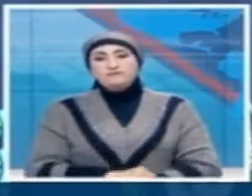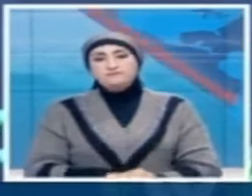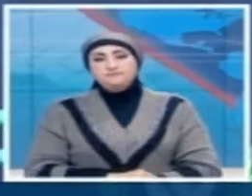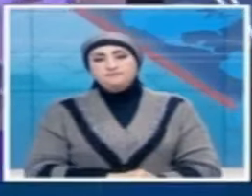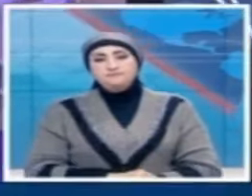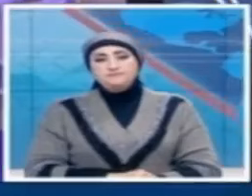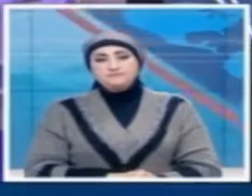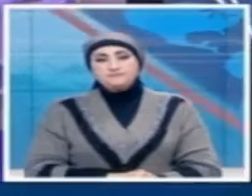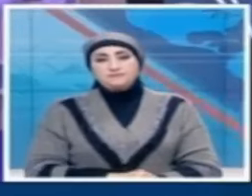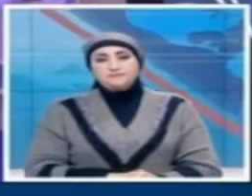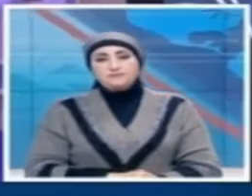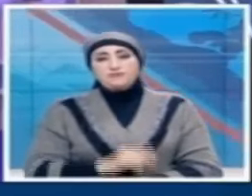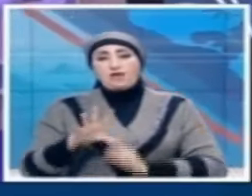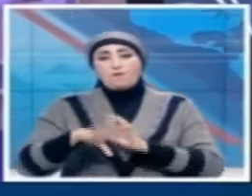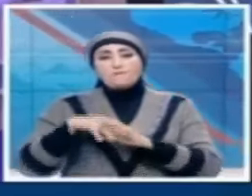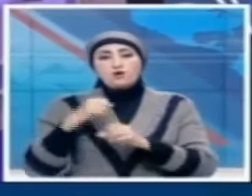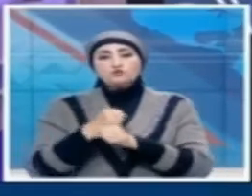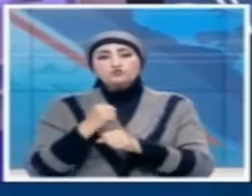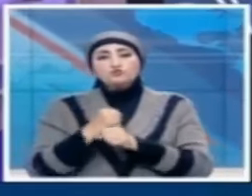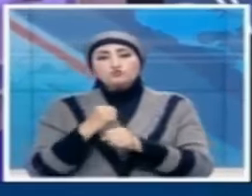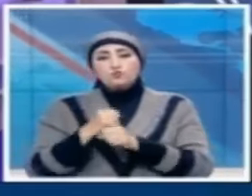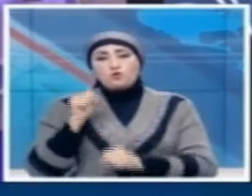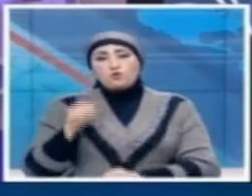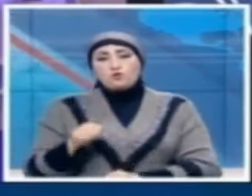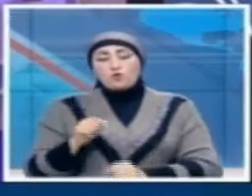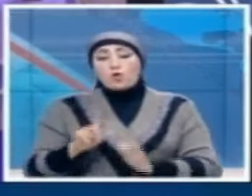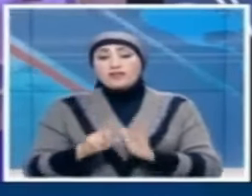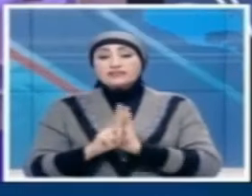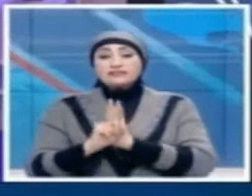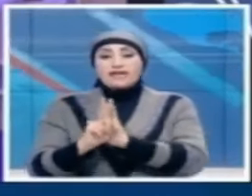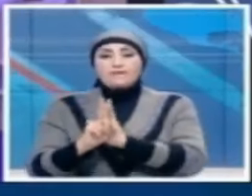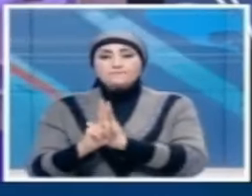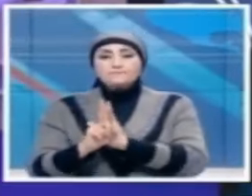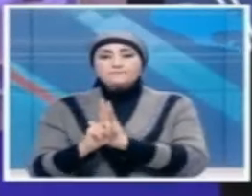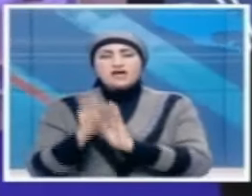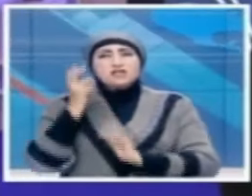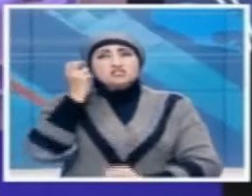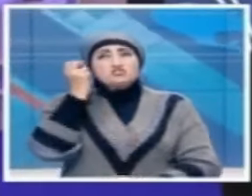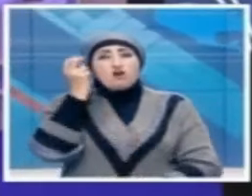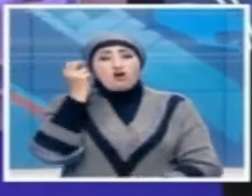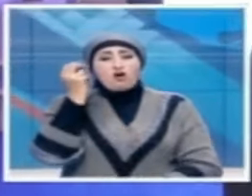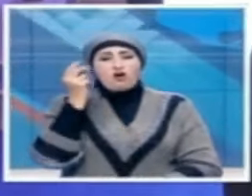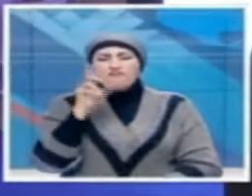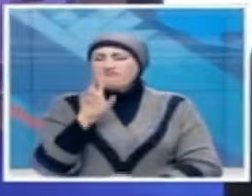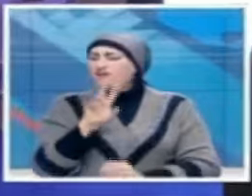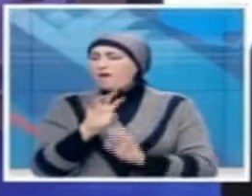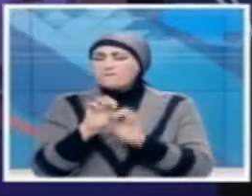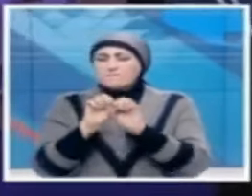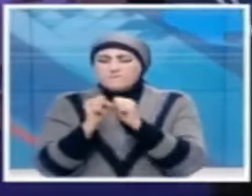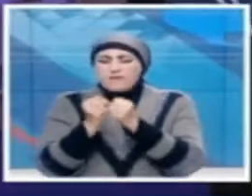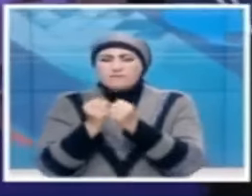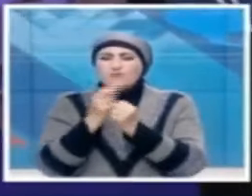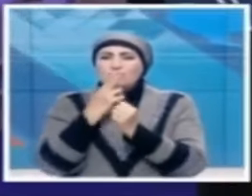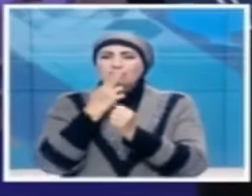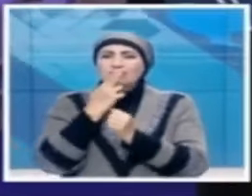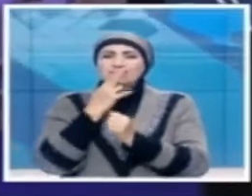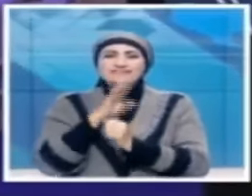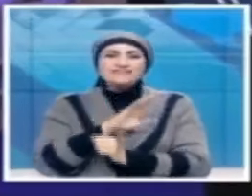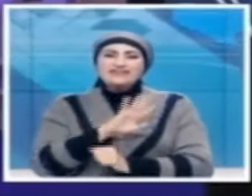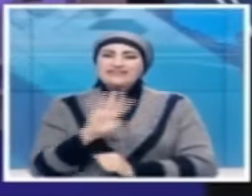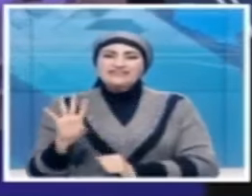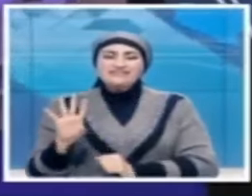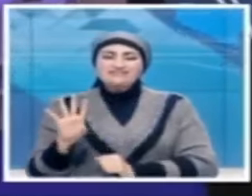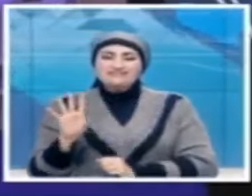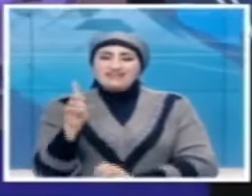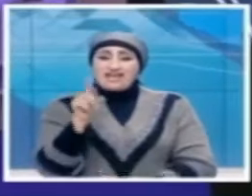هو موجود. المشروع كان عباره عن دعم لثقافه المنع التدخين، ازاي انه يبقى